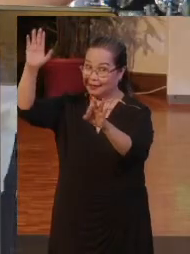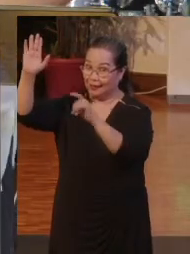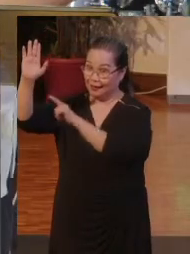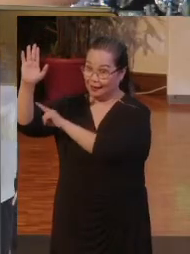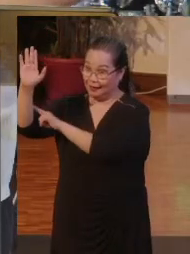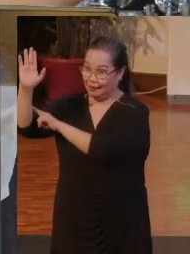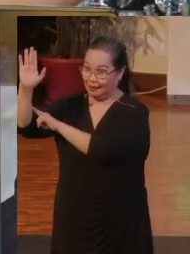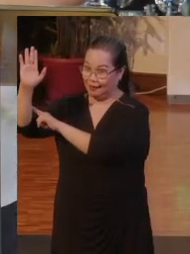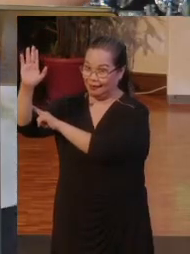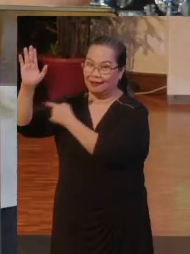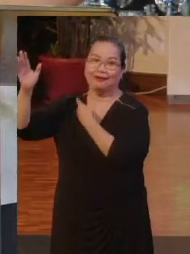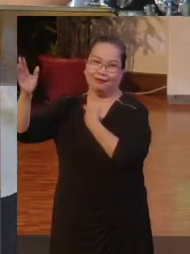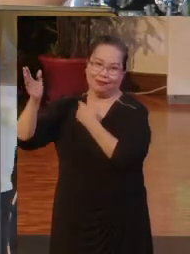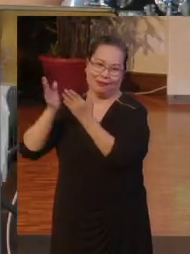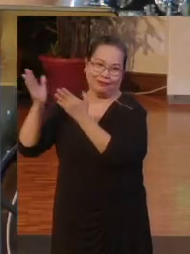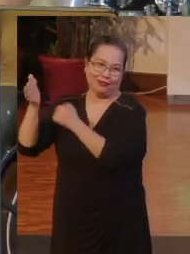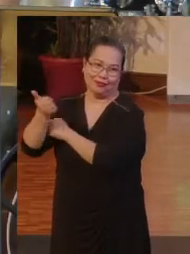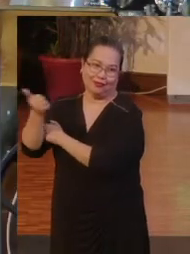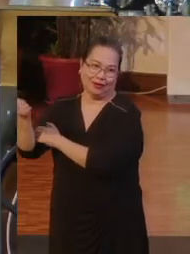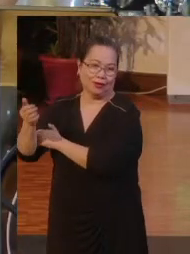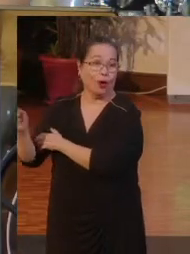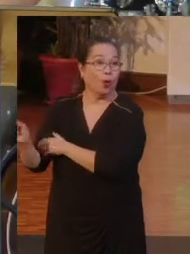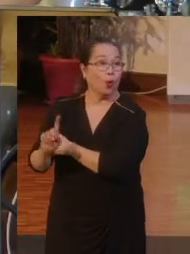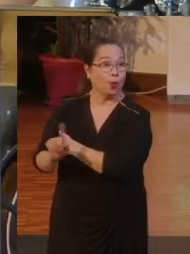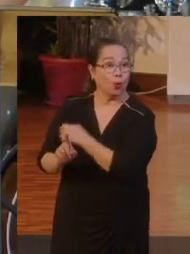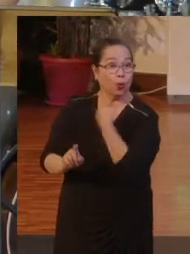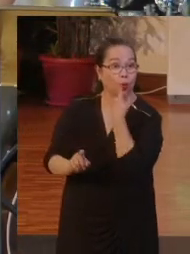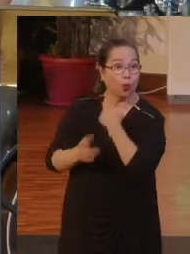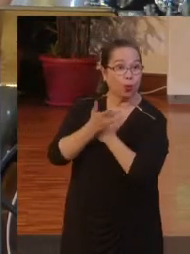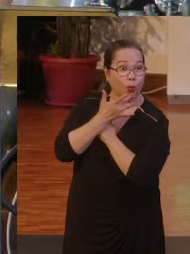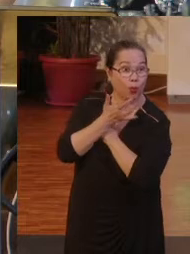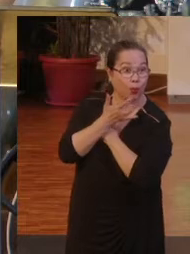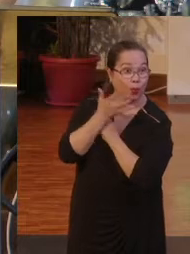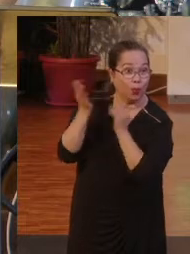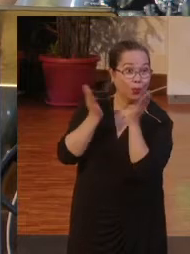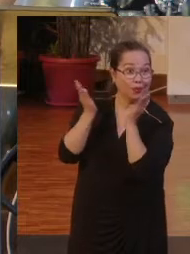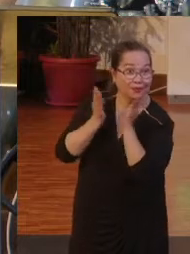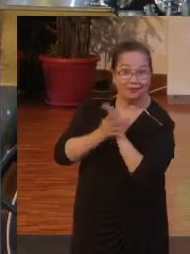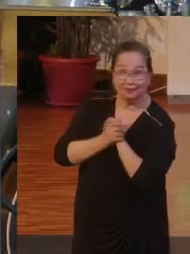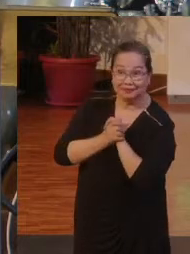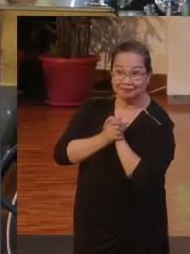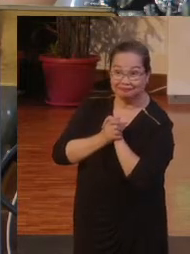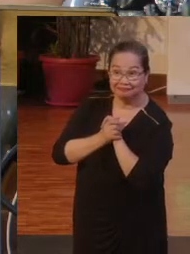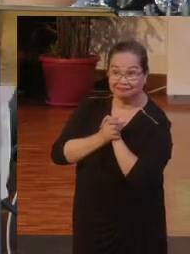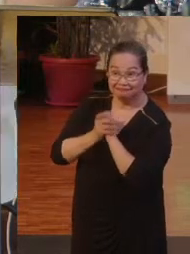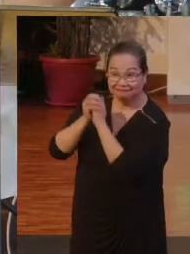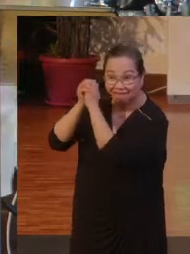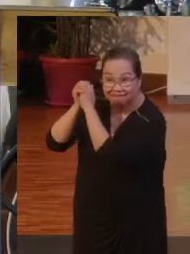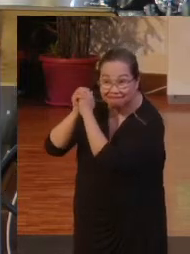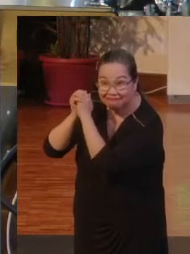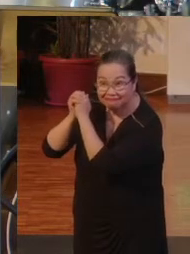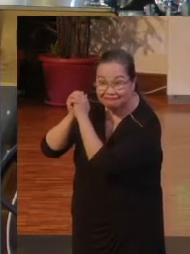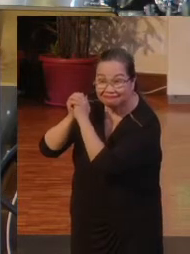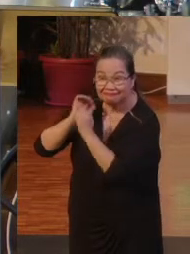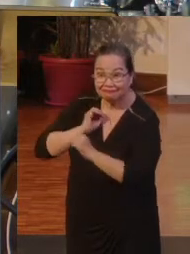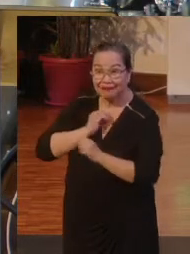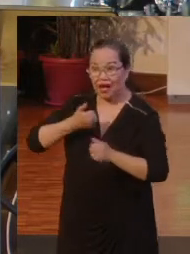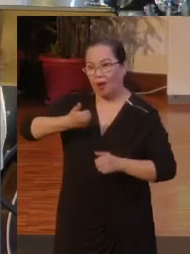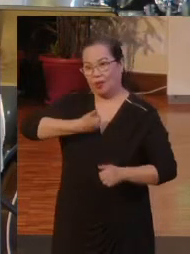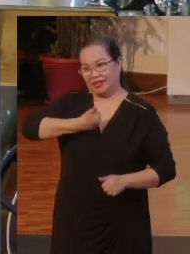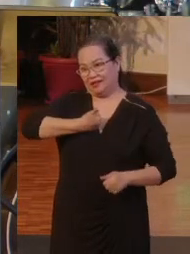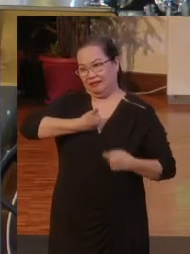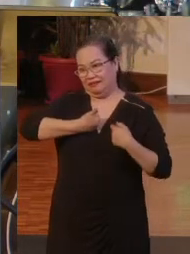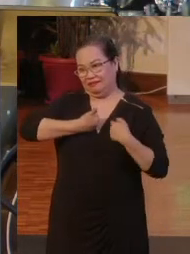meron kayong paglilingkuran na iba. At alam nyo kung sino ang paborito nating paglingkuran, nasambahin, ang ating sarili.